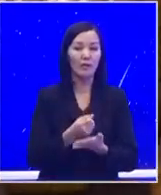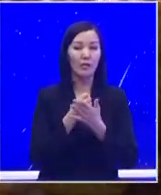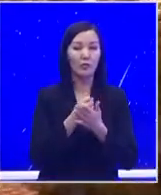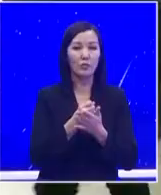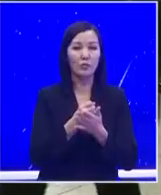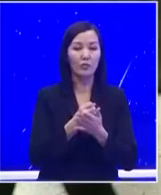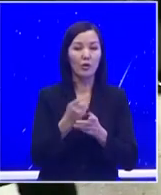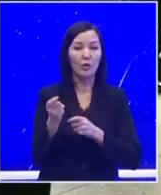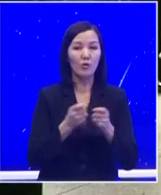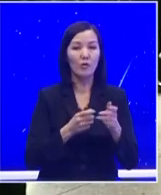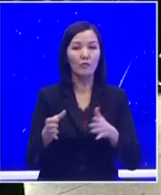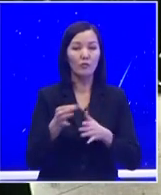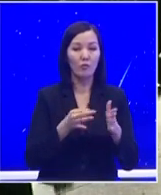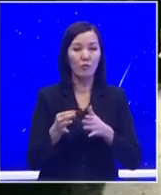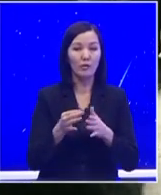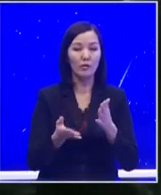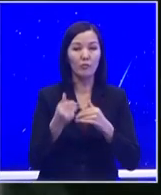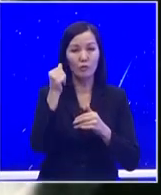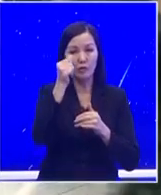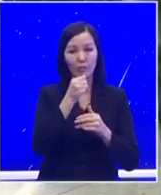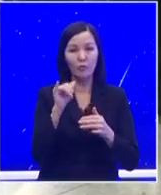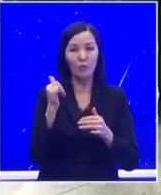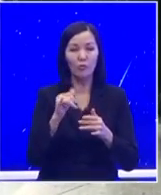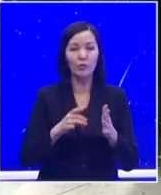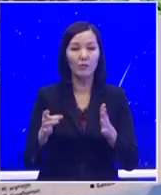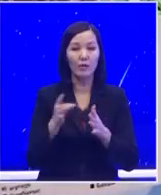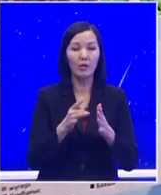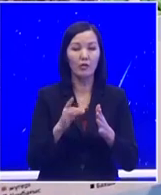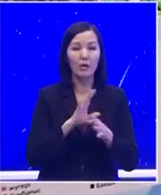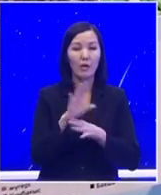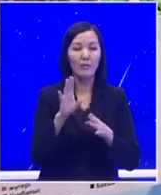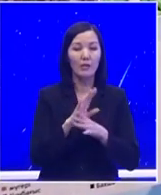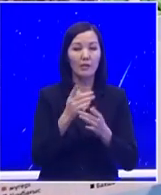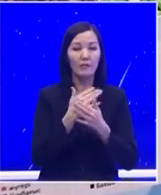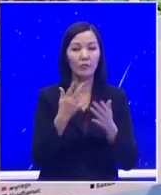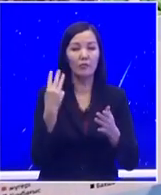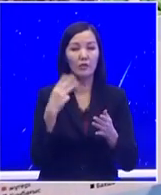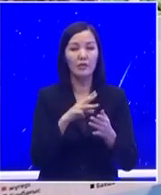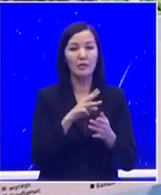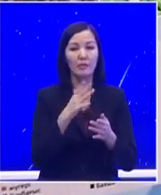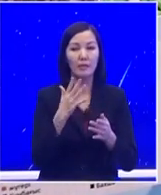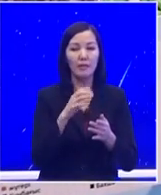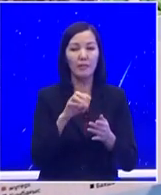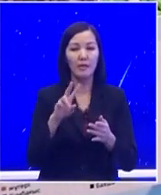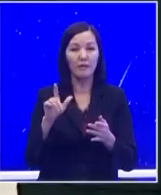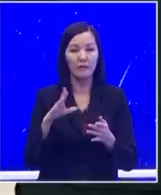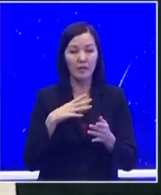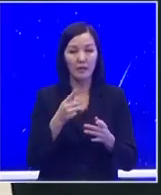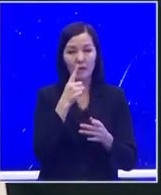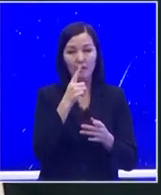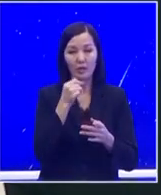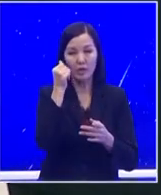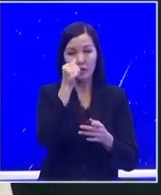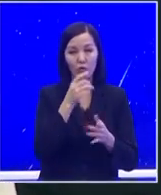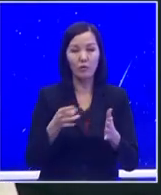стороны руководства области. В прошлом году в Уйгурском районе произведено продукции на 35 миллиардов тенге. В ближайшие